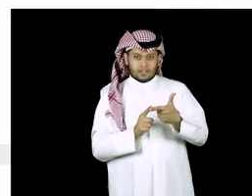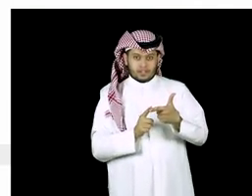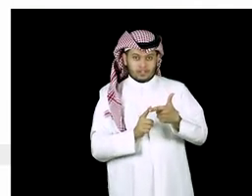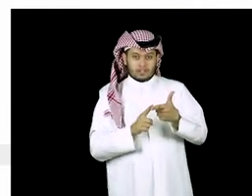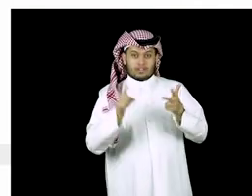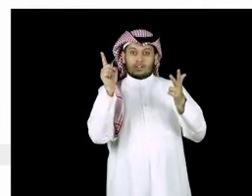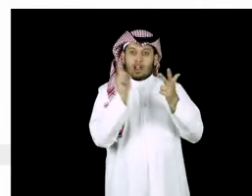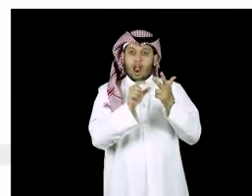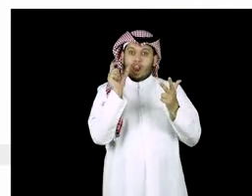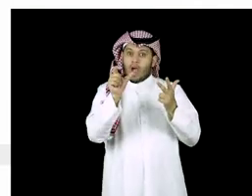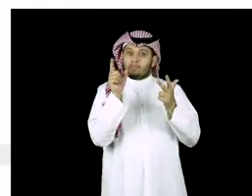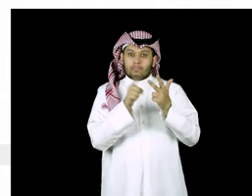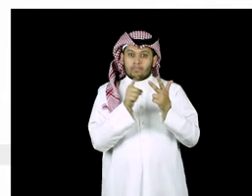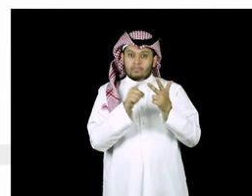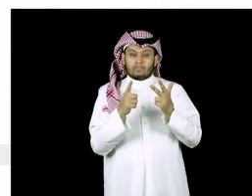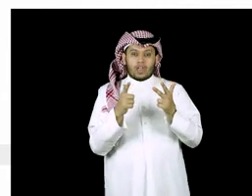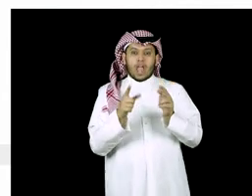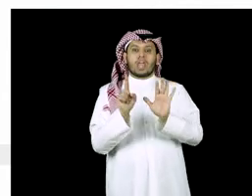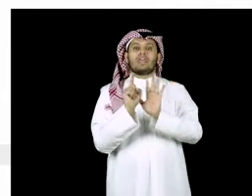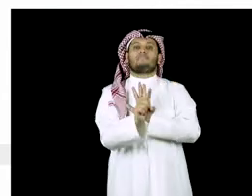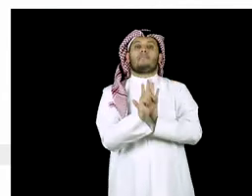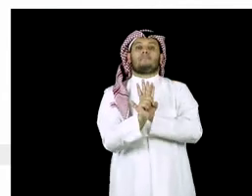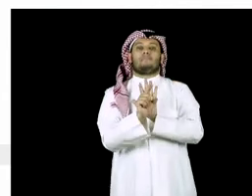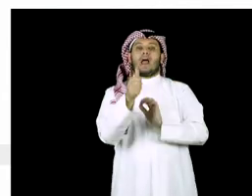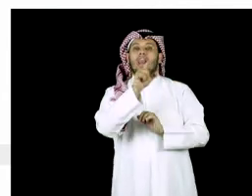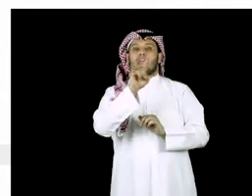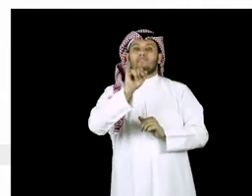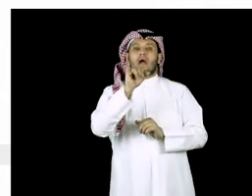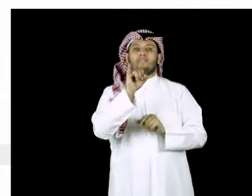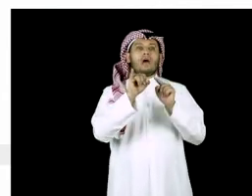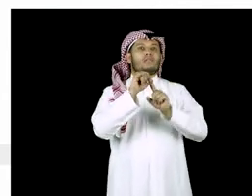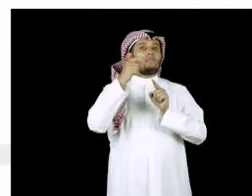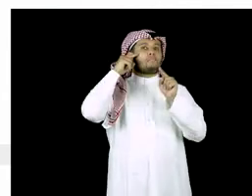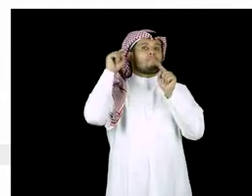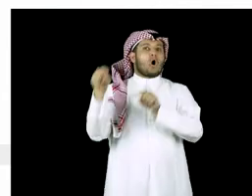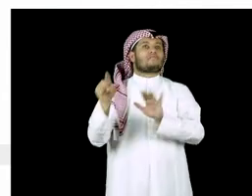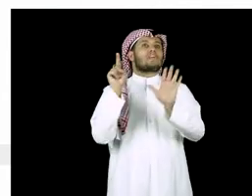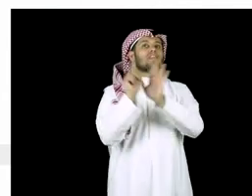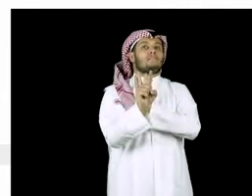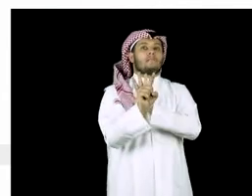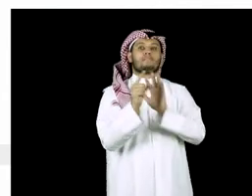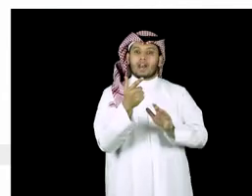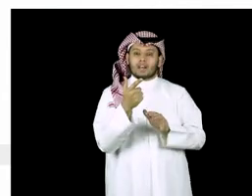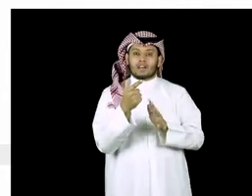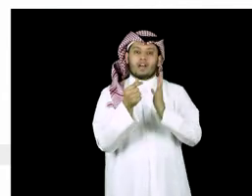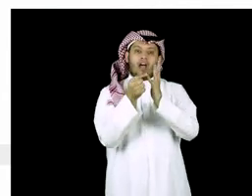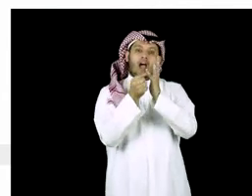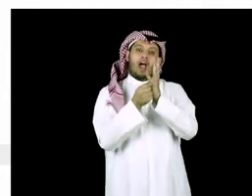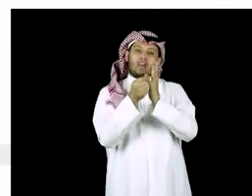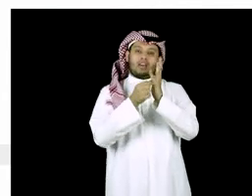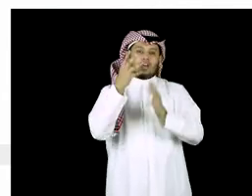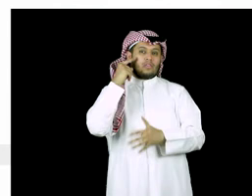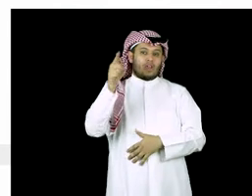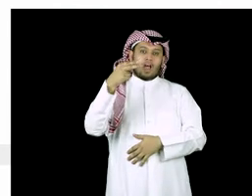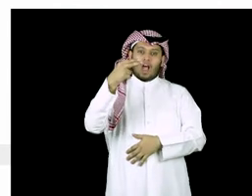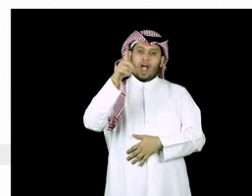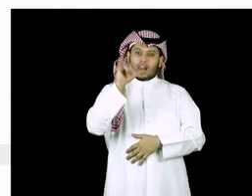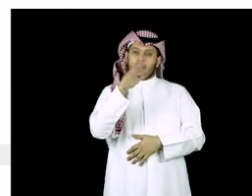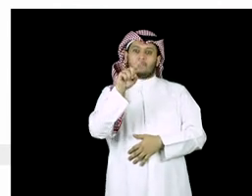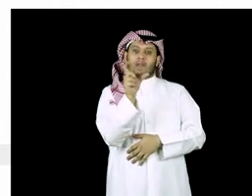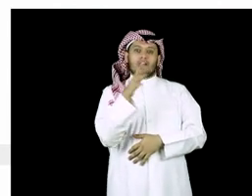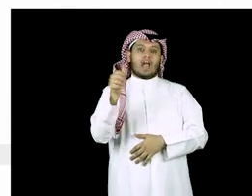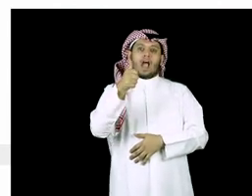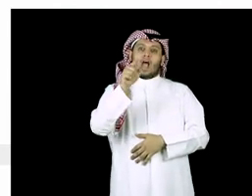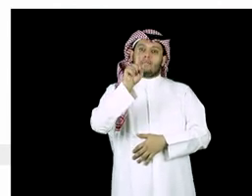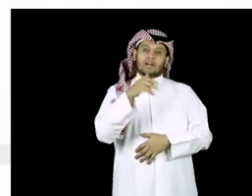اللقب الثالث الإمام، وأول من اشتهر به هو علي بن أبي طالب رضي الله عنه.